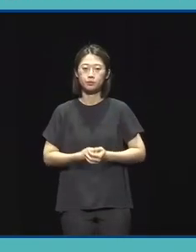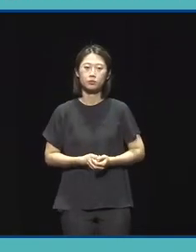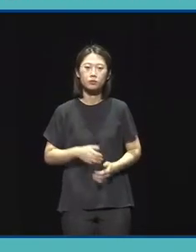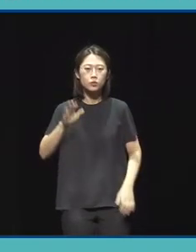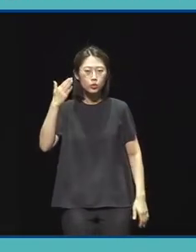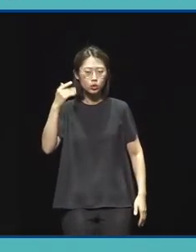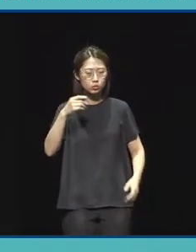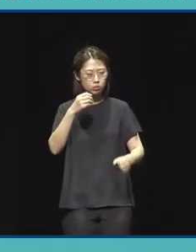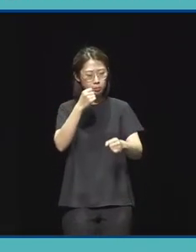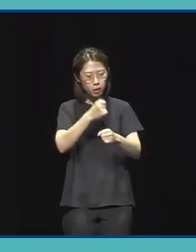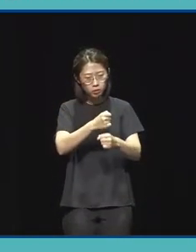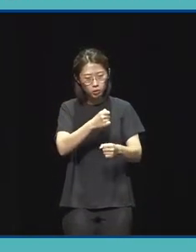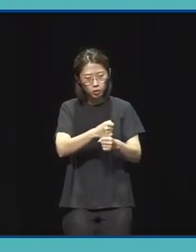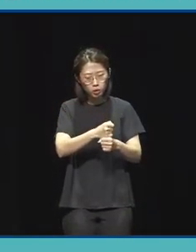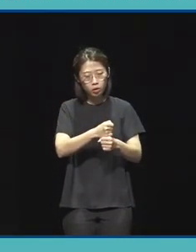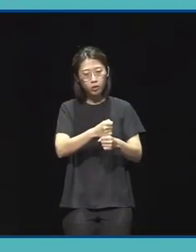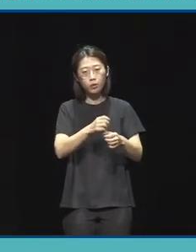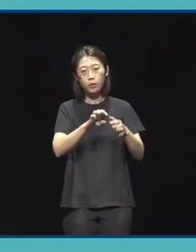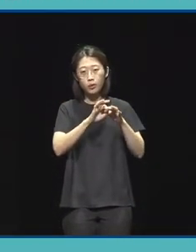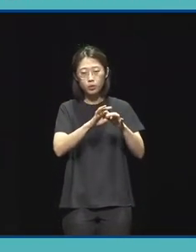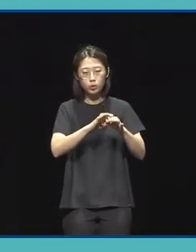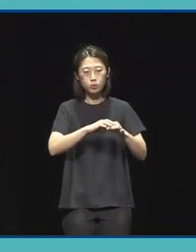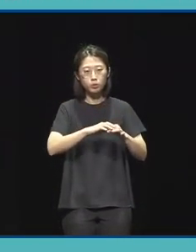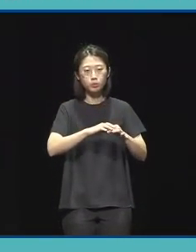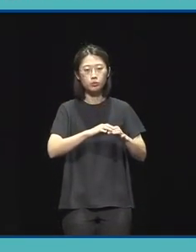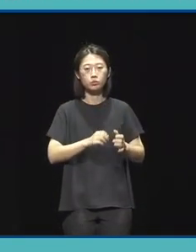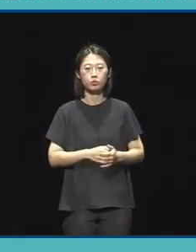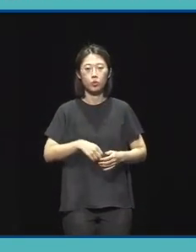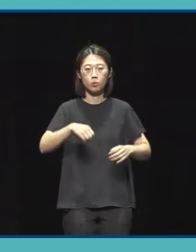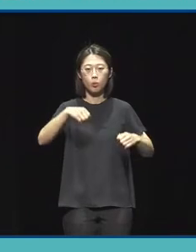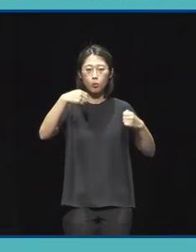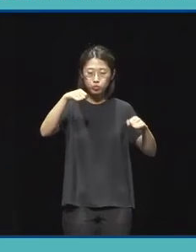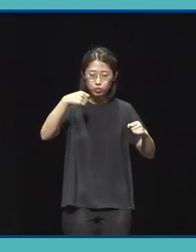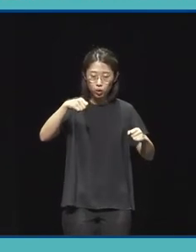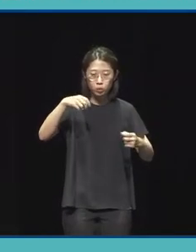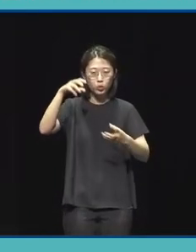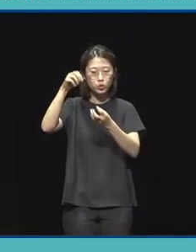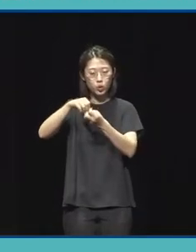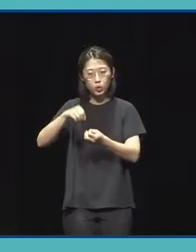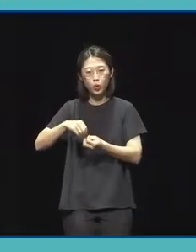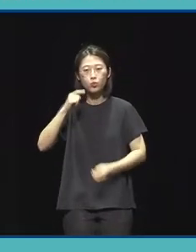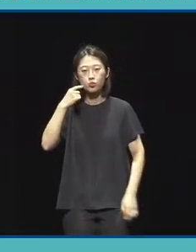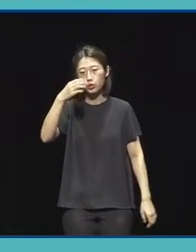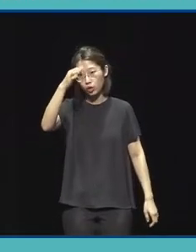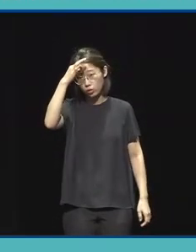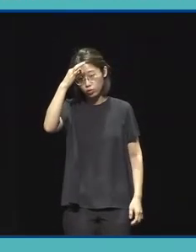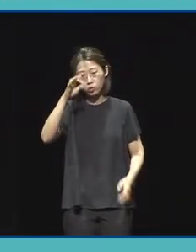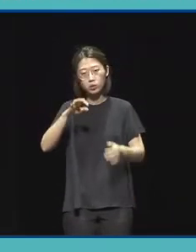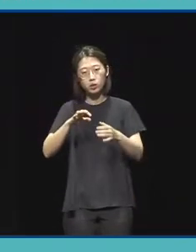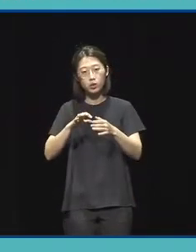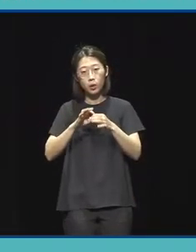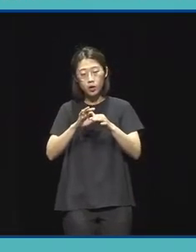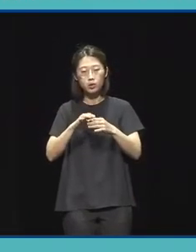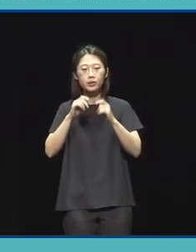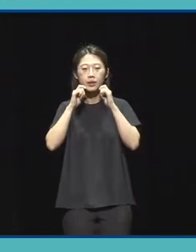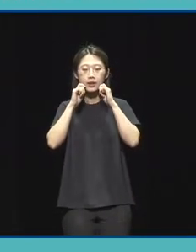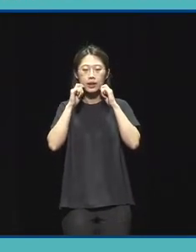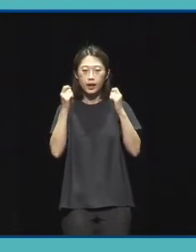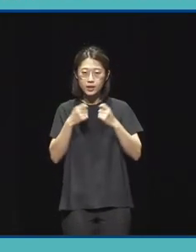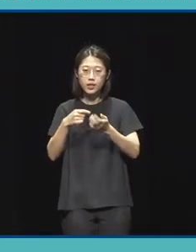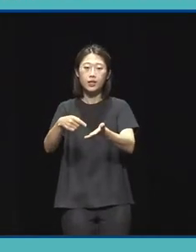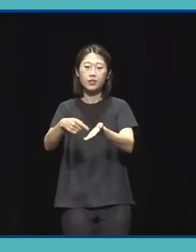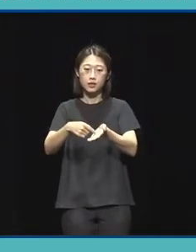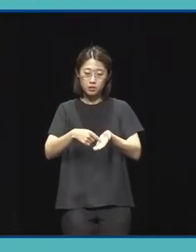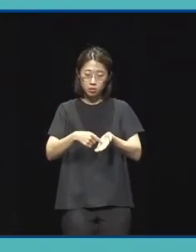제작되어지는 경향성들을 고려해서 무용과 음악과 전통예술은 개인 작용으로 프로젝트 그룹을